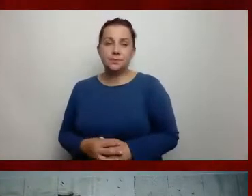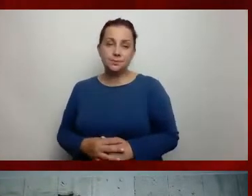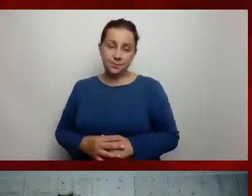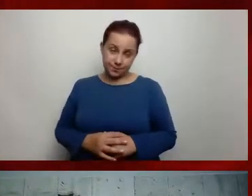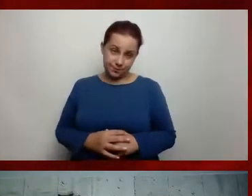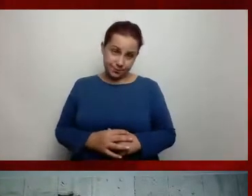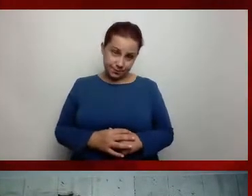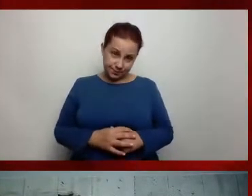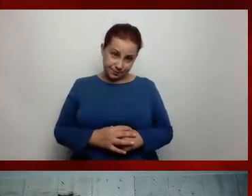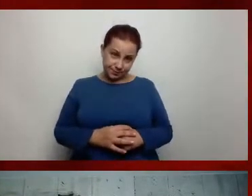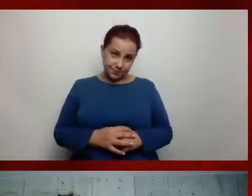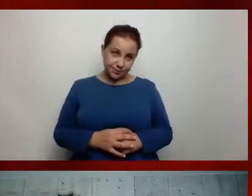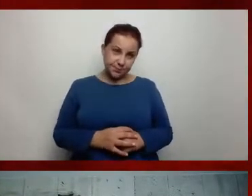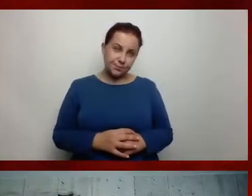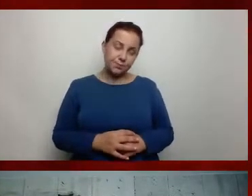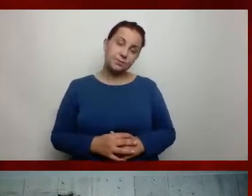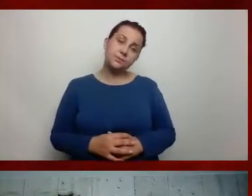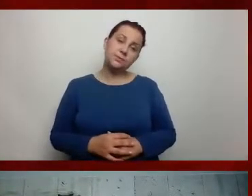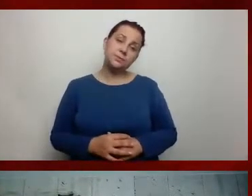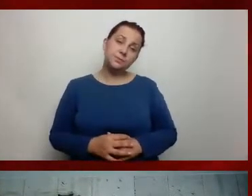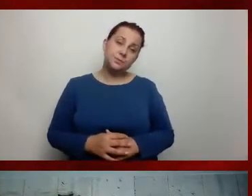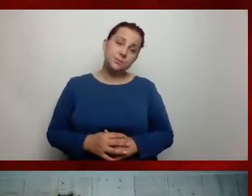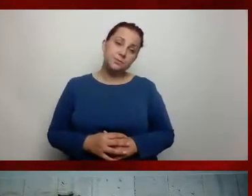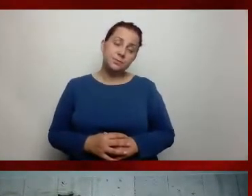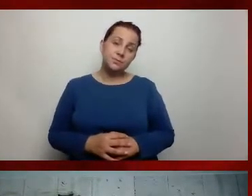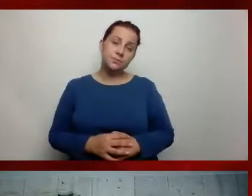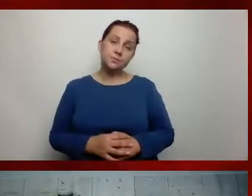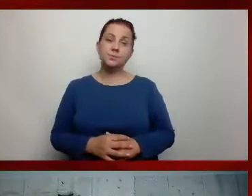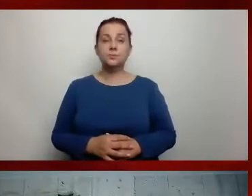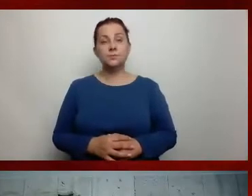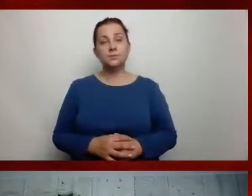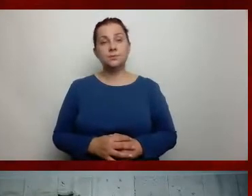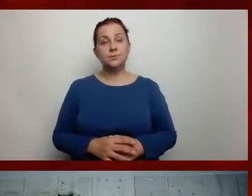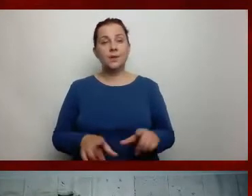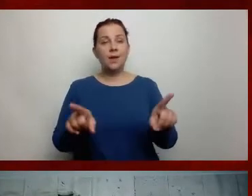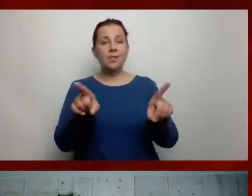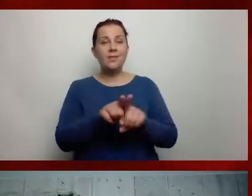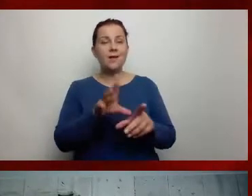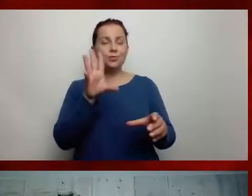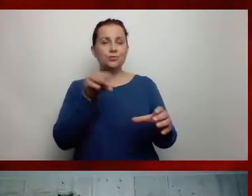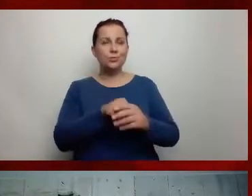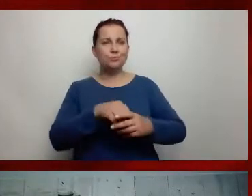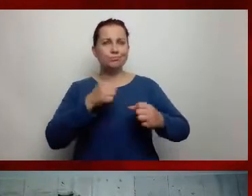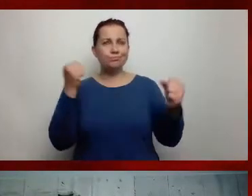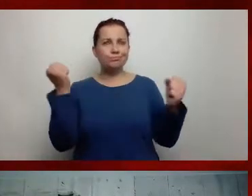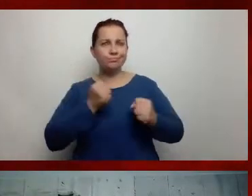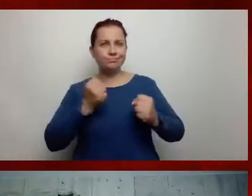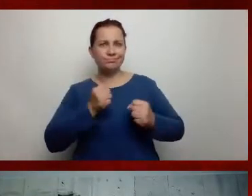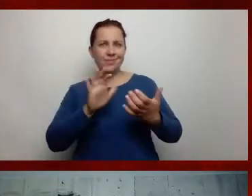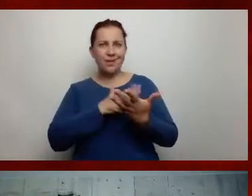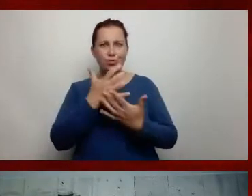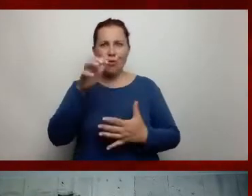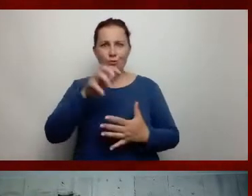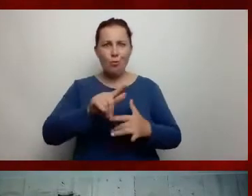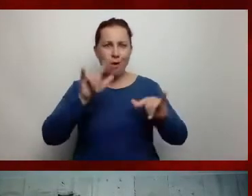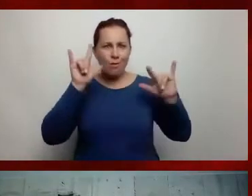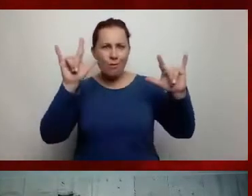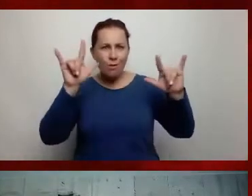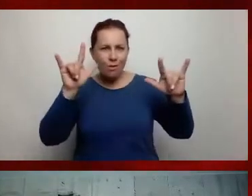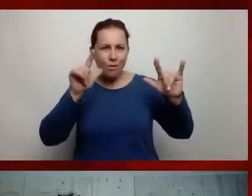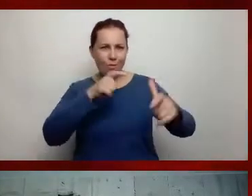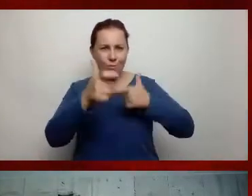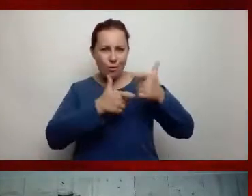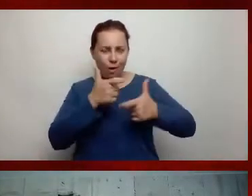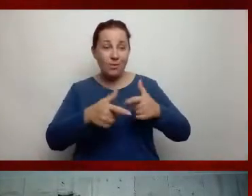A również wykonywany jest w wersji drapieżnej, rockowej. I